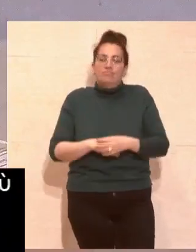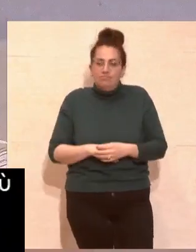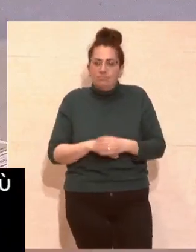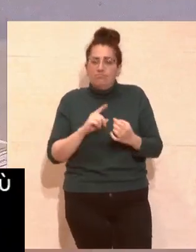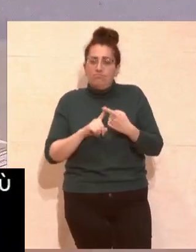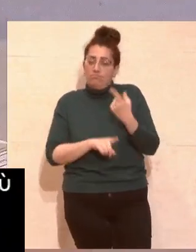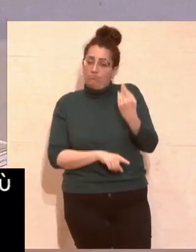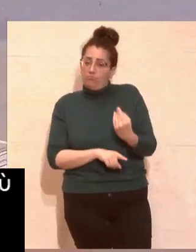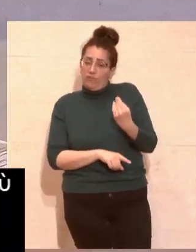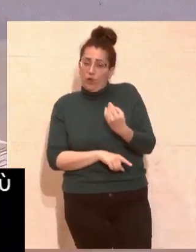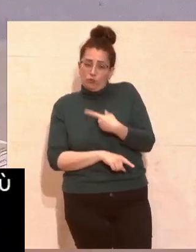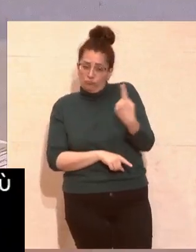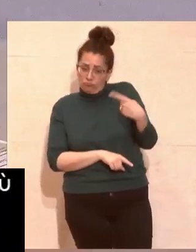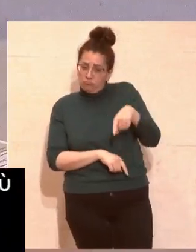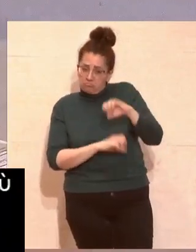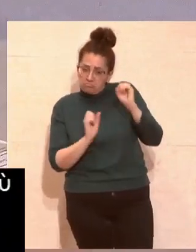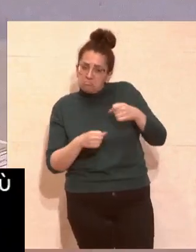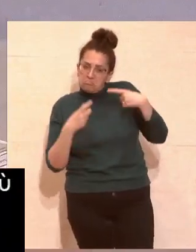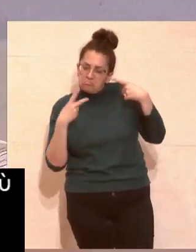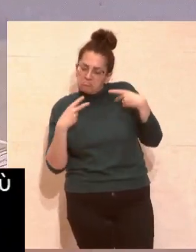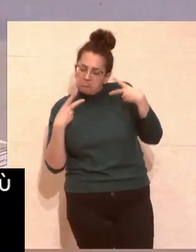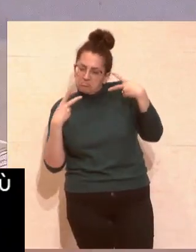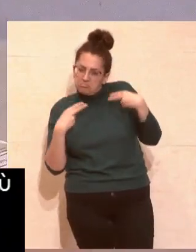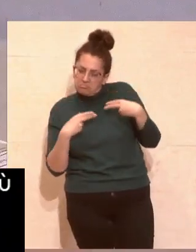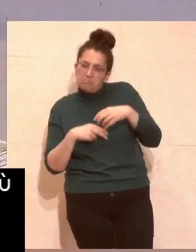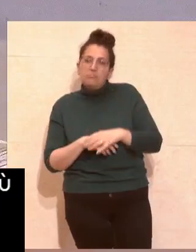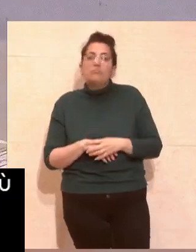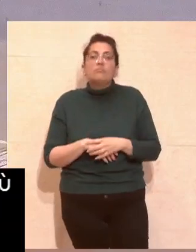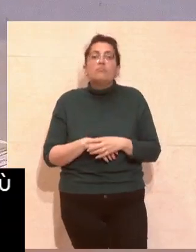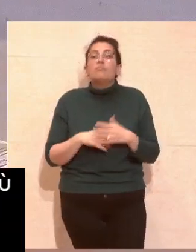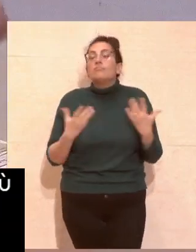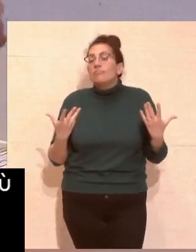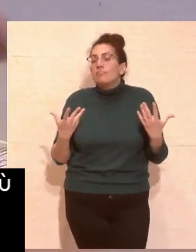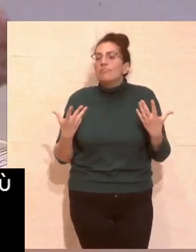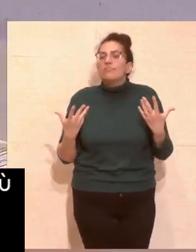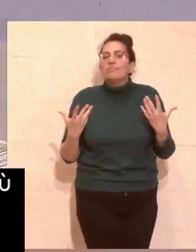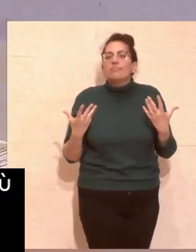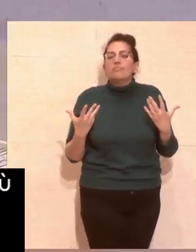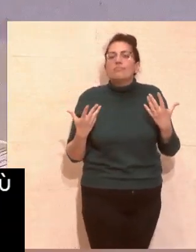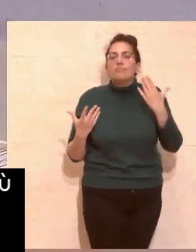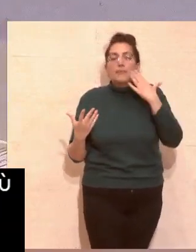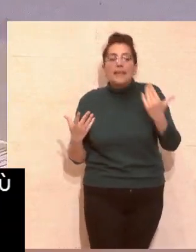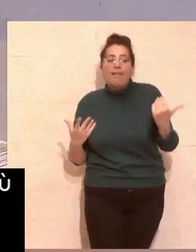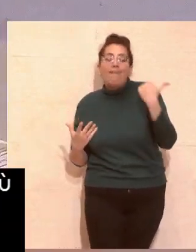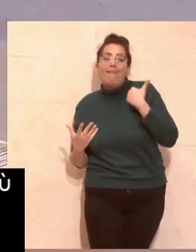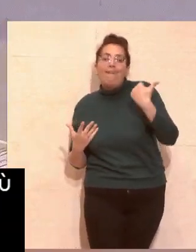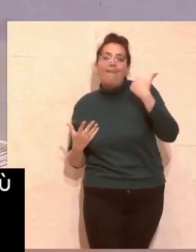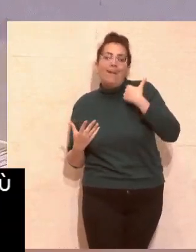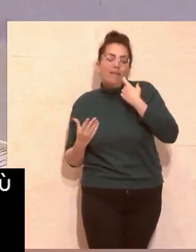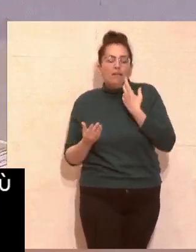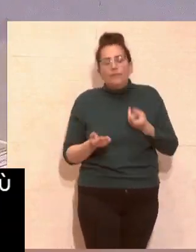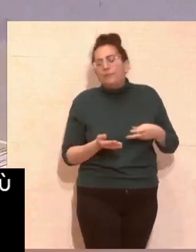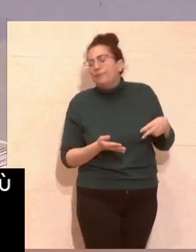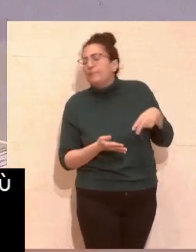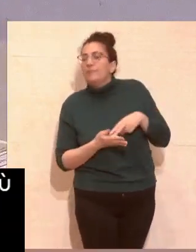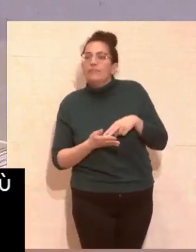est capable de s'endormir par lui-même, puis on passe beaucoup moins de temps réveillé quand moindrement on signale notre réveil. Donc, c'est comme si on